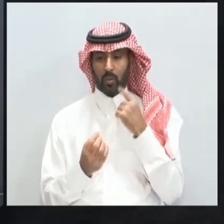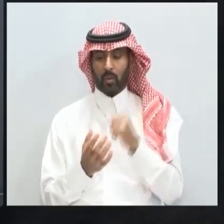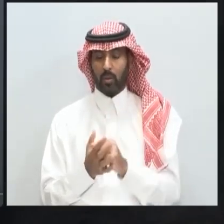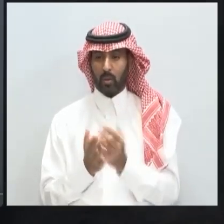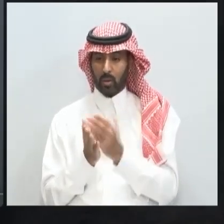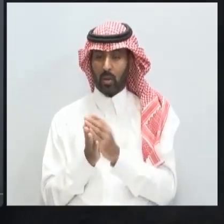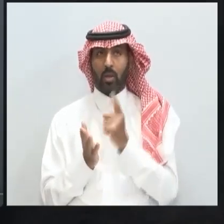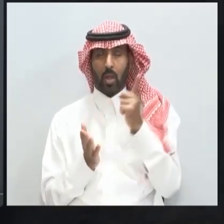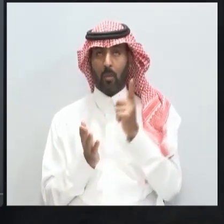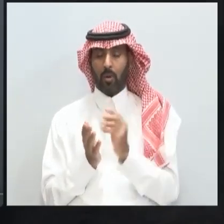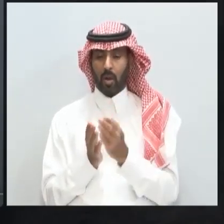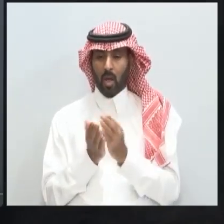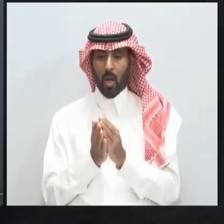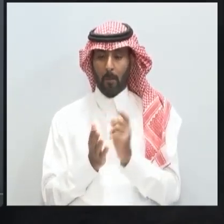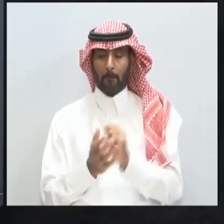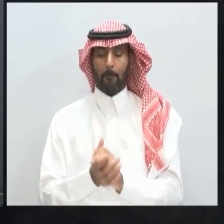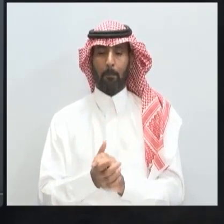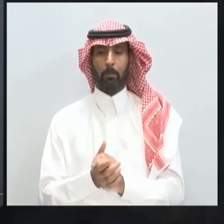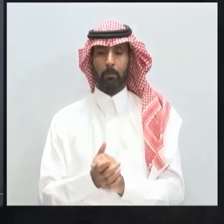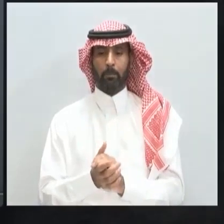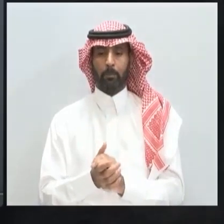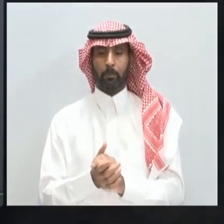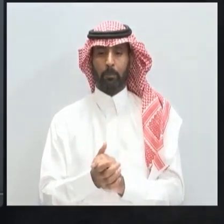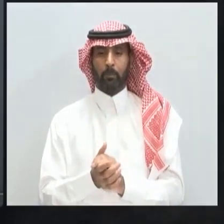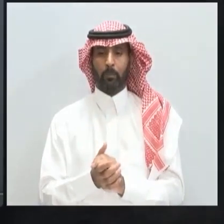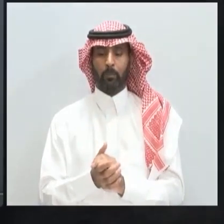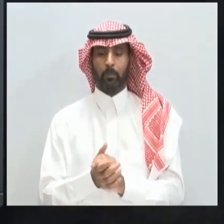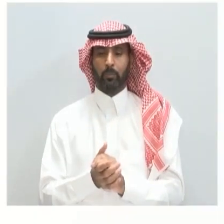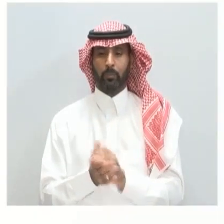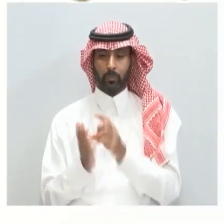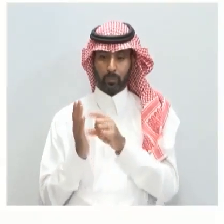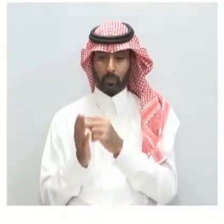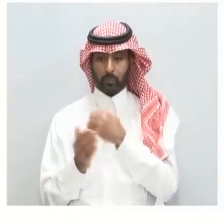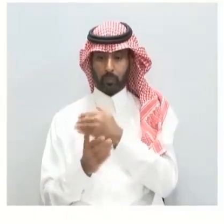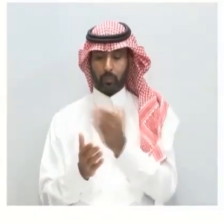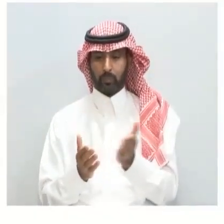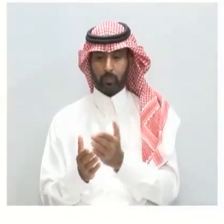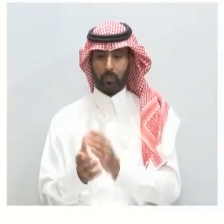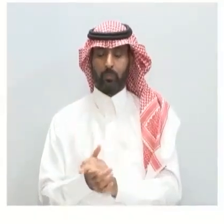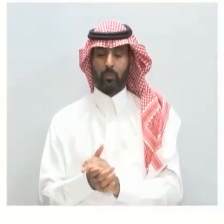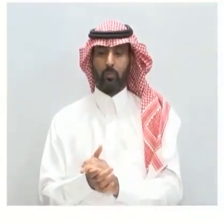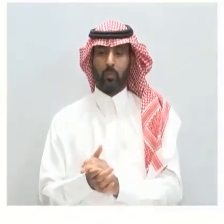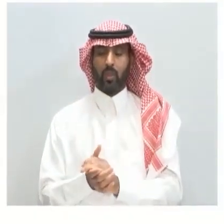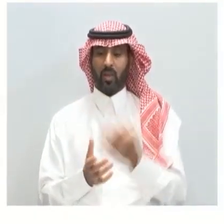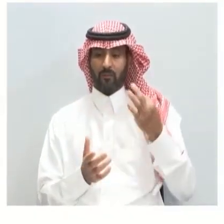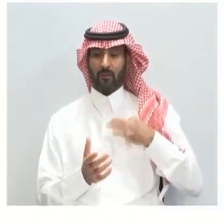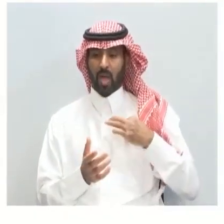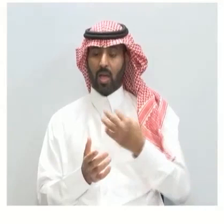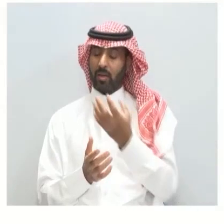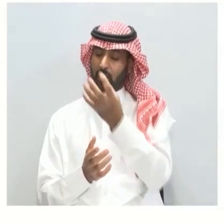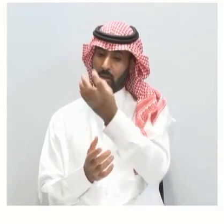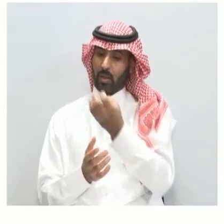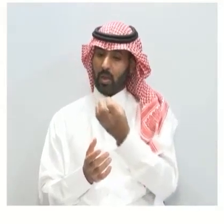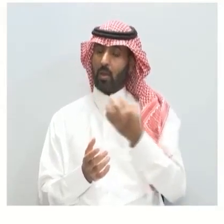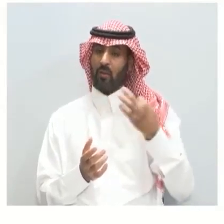بكتاب الله جل وعلا اذا هذا هو موضوع علوم القران الكريم ناتي بعد ذلك الى ثمراته